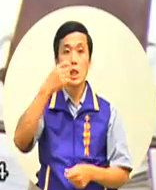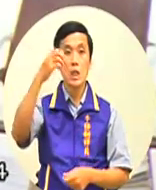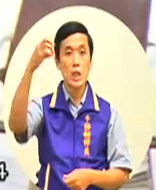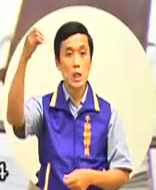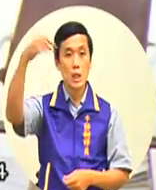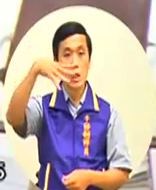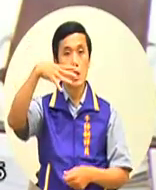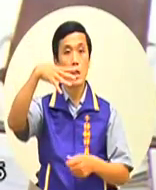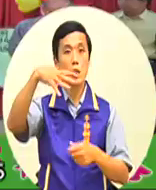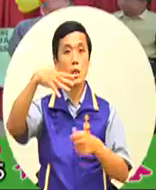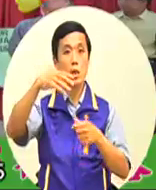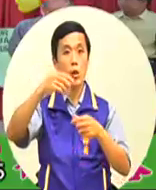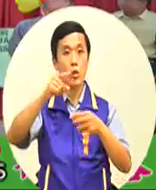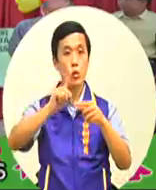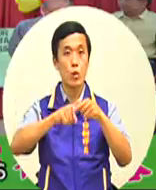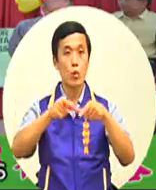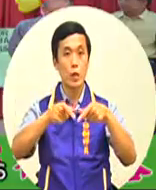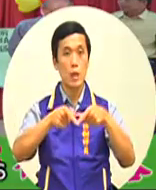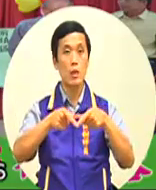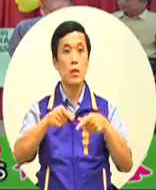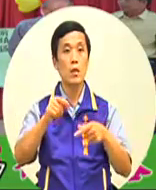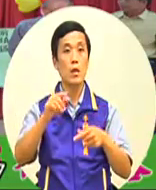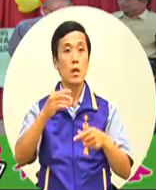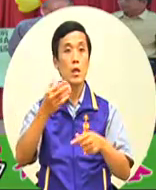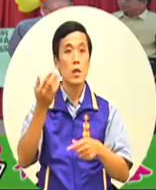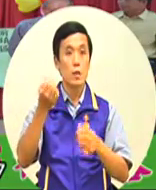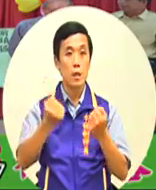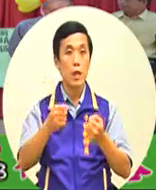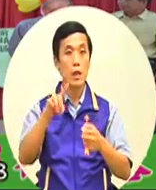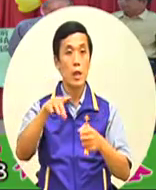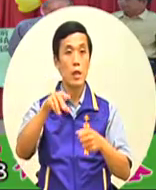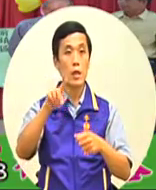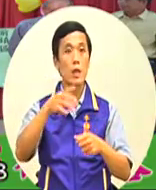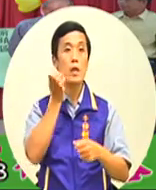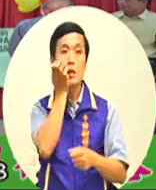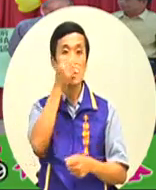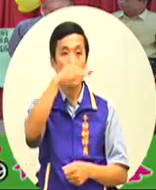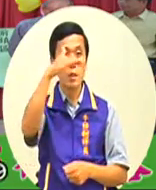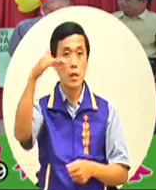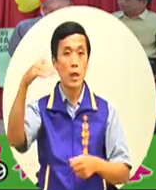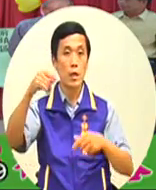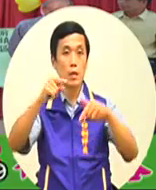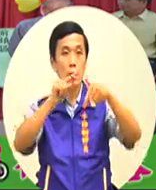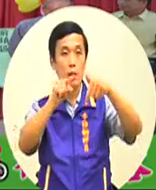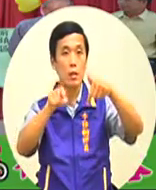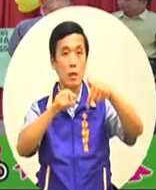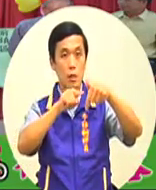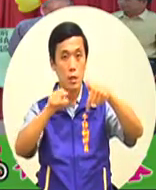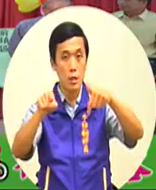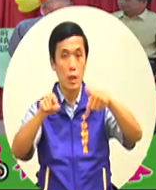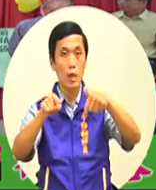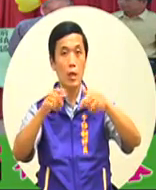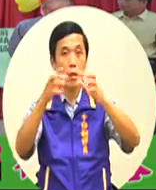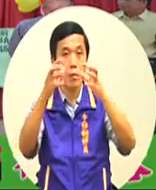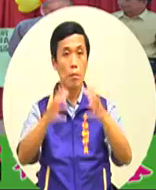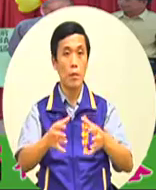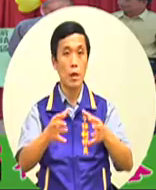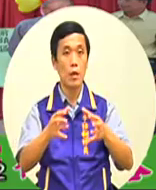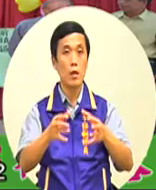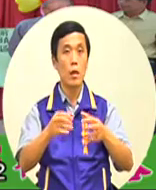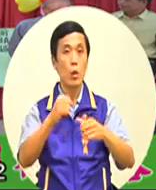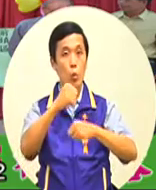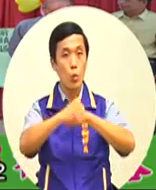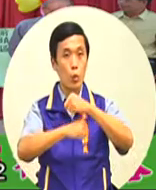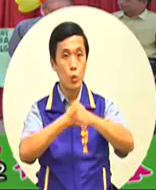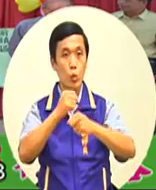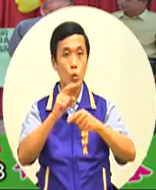仔，有一个地方的写在中区的哈，那个有一个地方哈。活动中心，